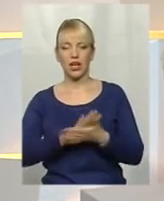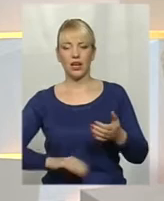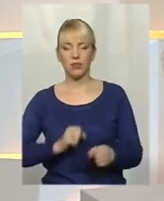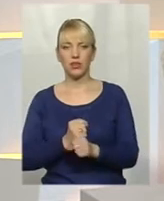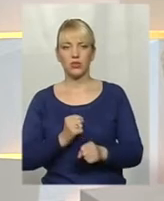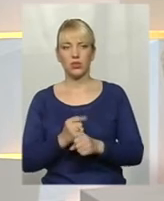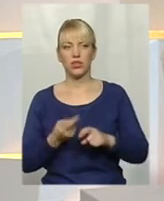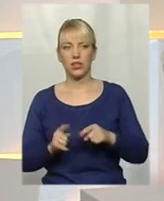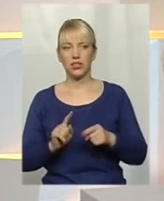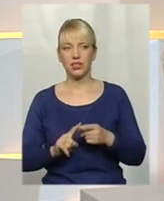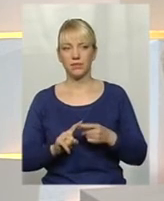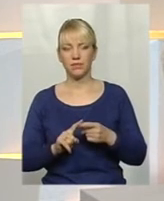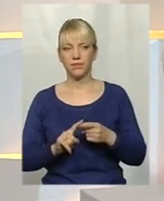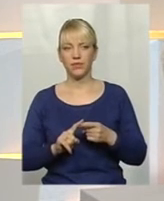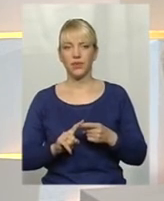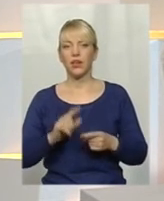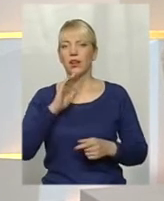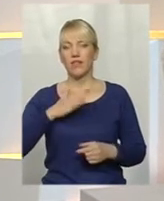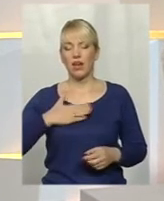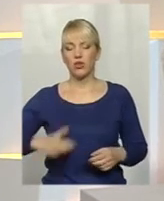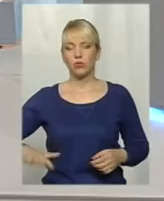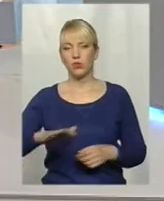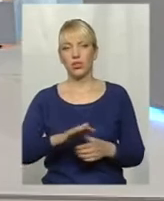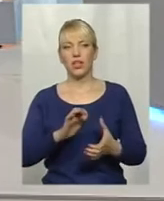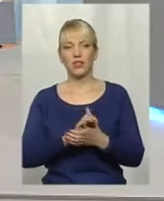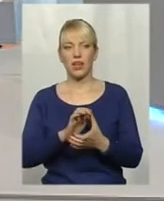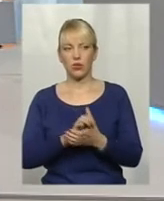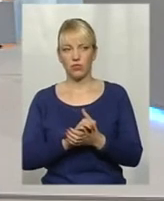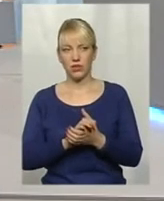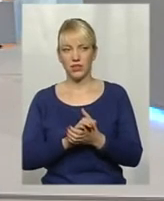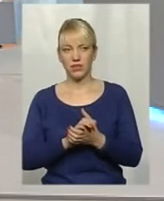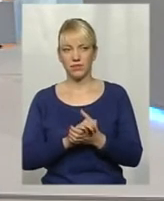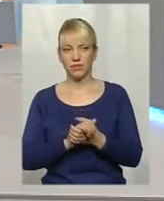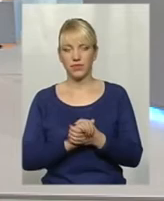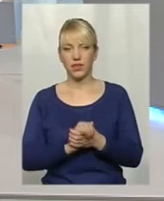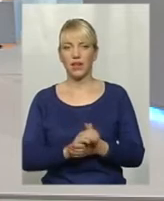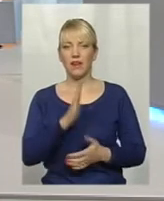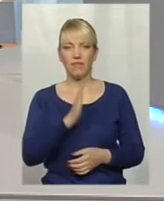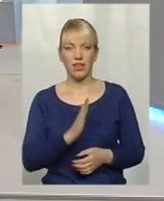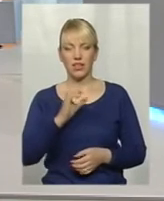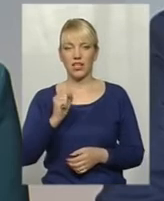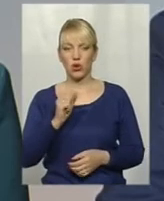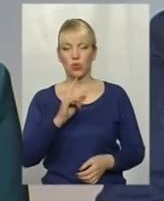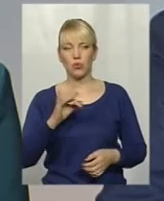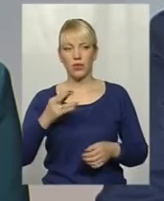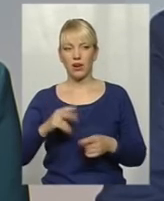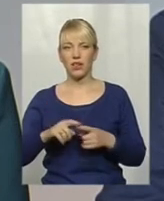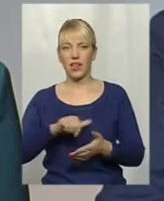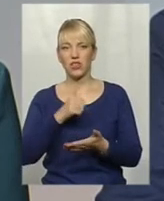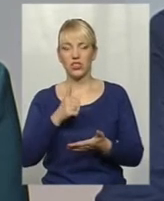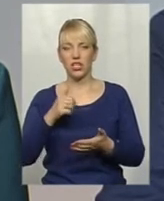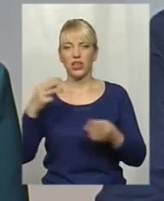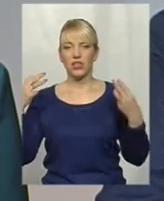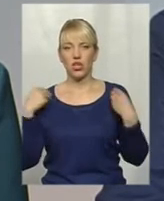працюють над цим в нашому краї. Знайомтеся, Віктор Анатолійович Хутняк, начальник головного